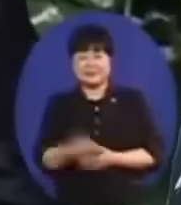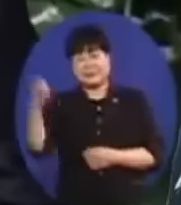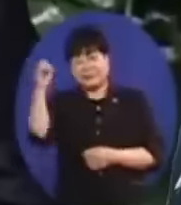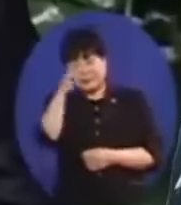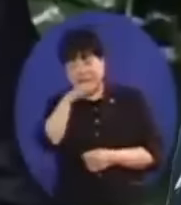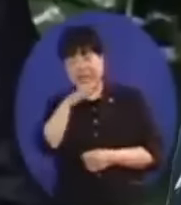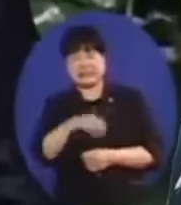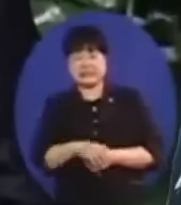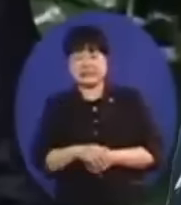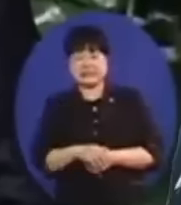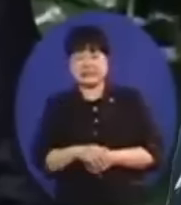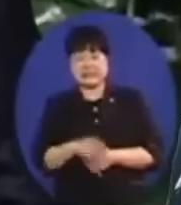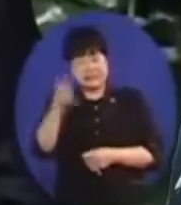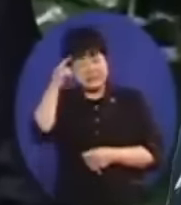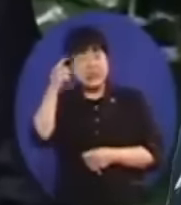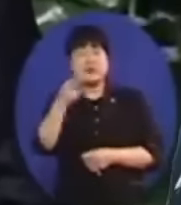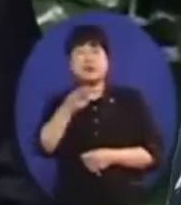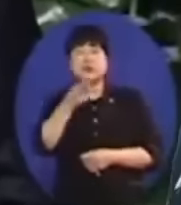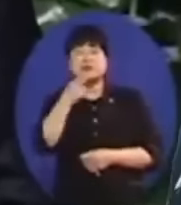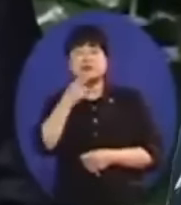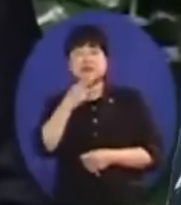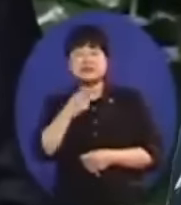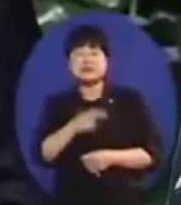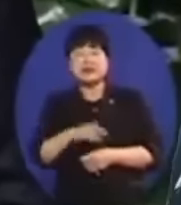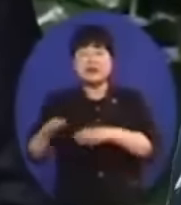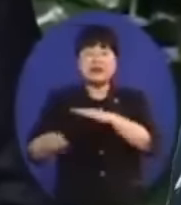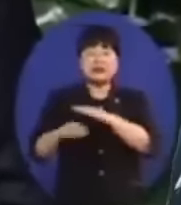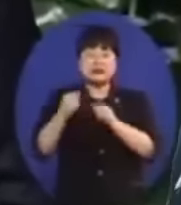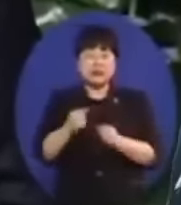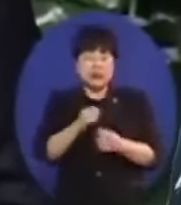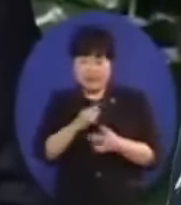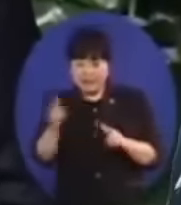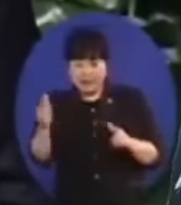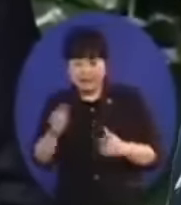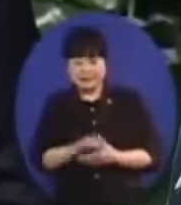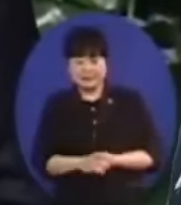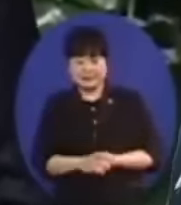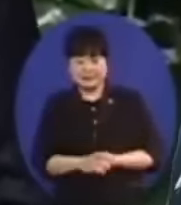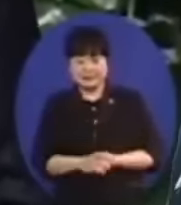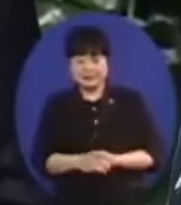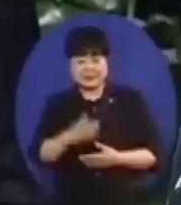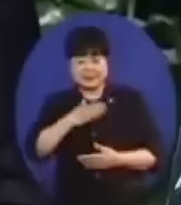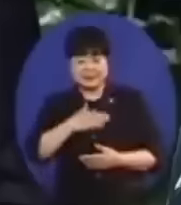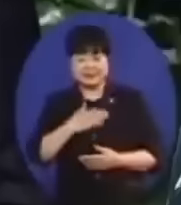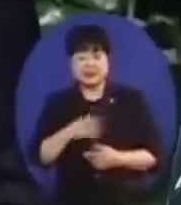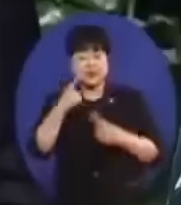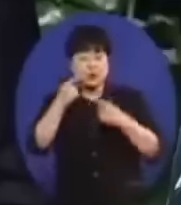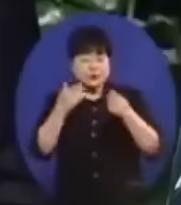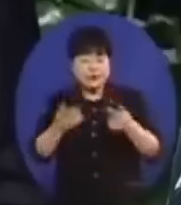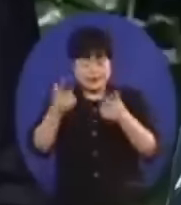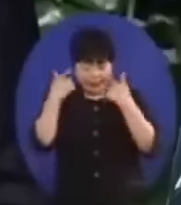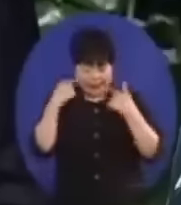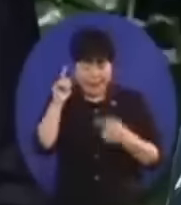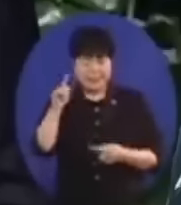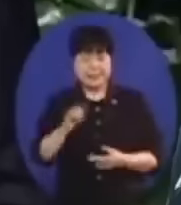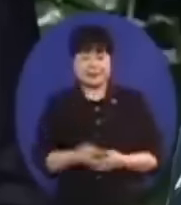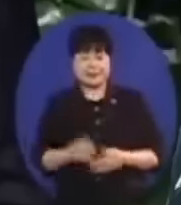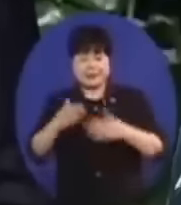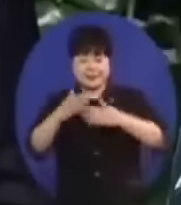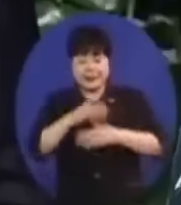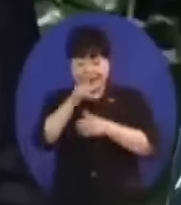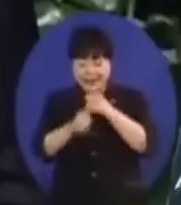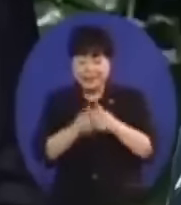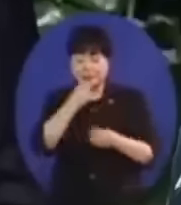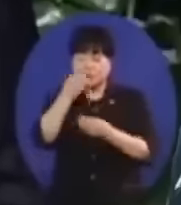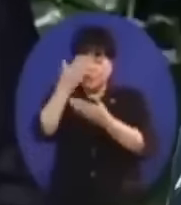그냥 아무 생각도 없이 살아가면 안 됩니다. 저는 매일매일 내가